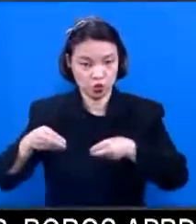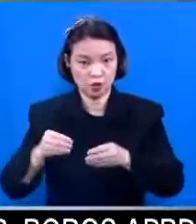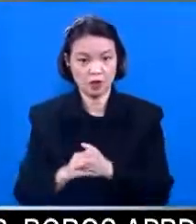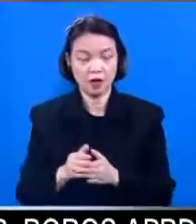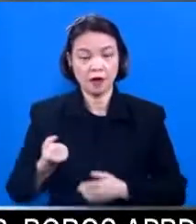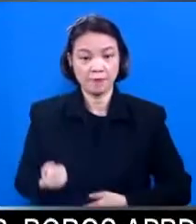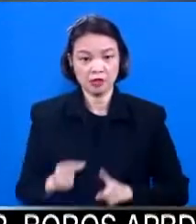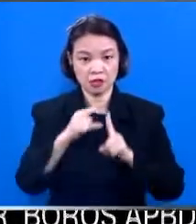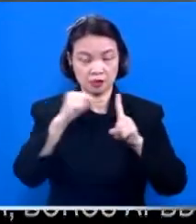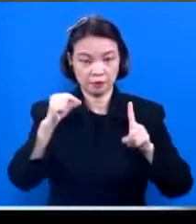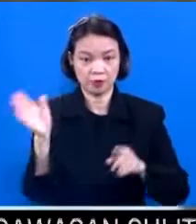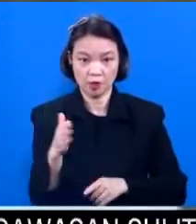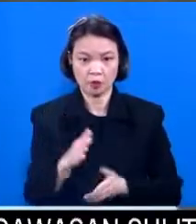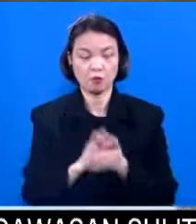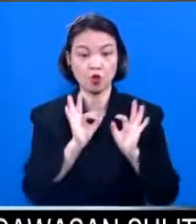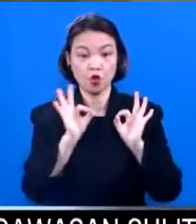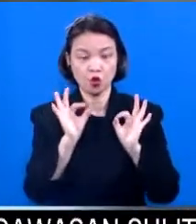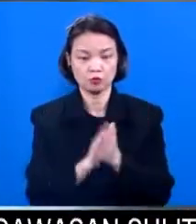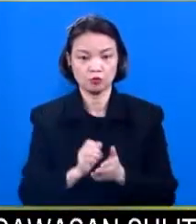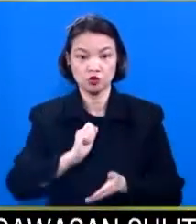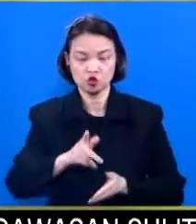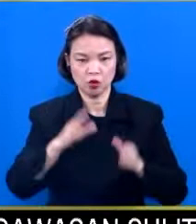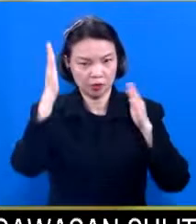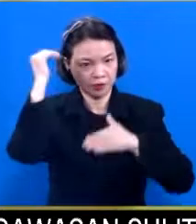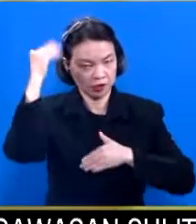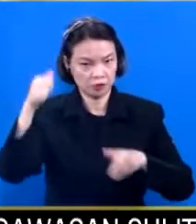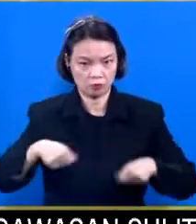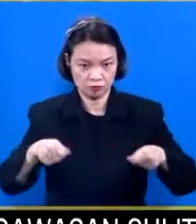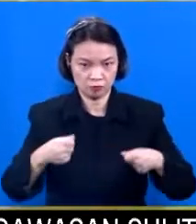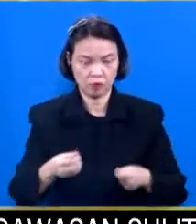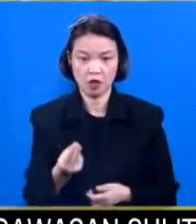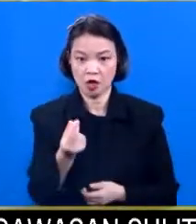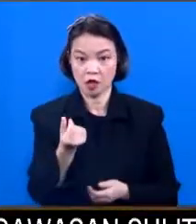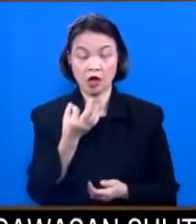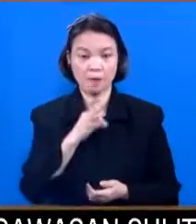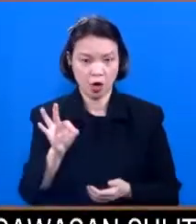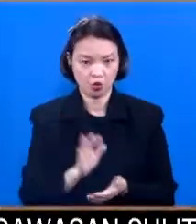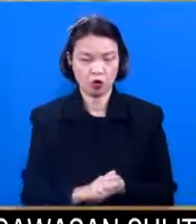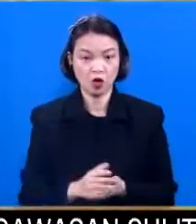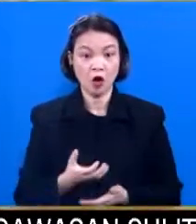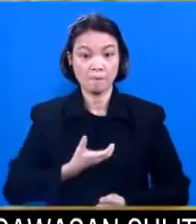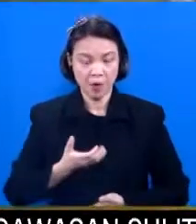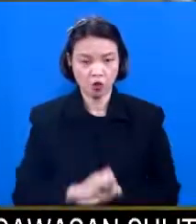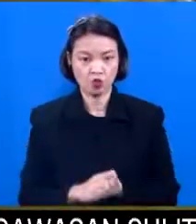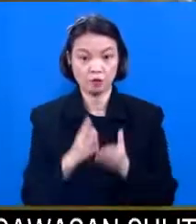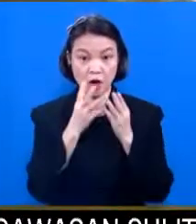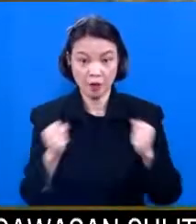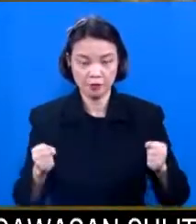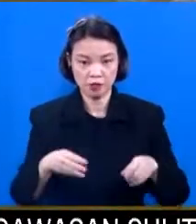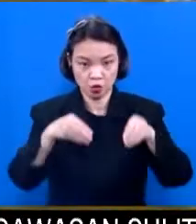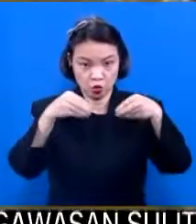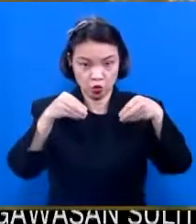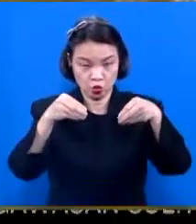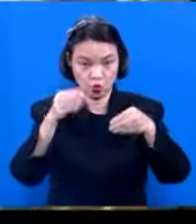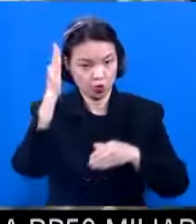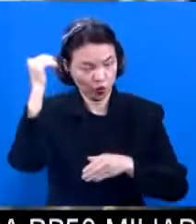Jakarta Selatan belum menjual minyak goreng dengan harga baru yang ditetapkan oleh pemerintah karena ingin menghabiskan stok minyak goreng yang dibeli dengan harga